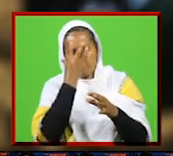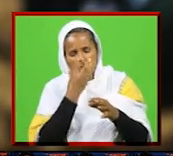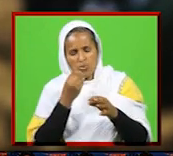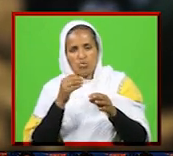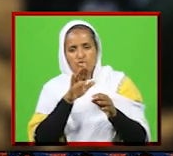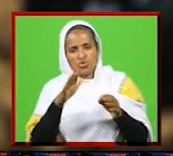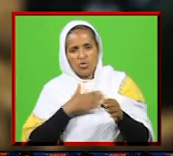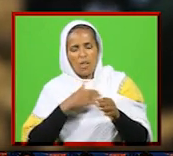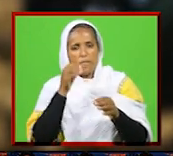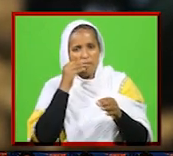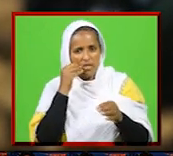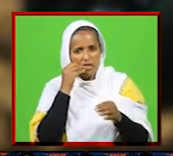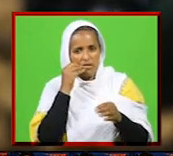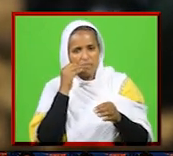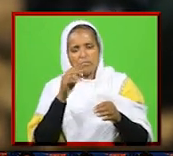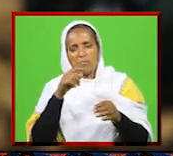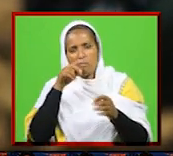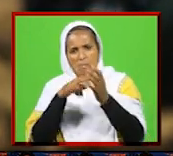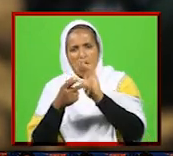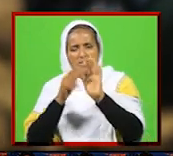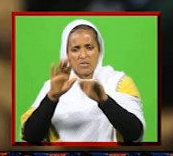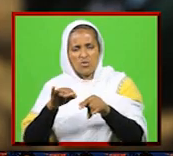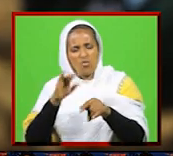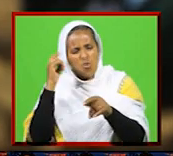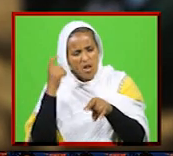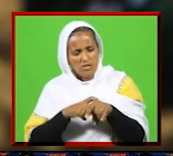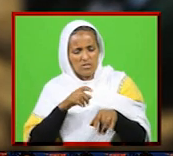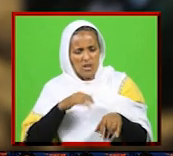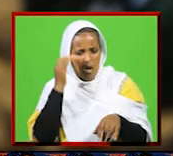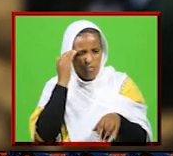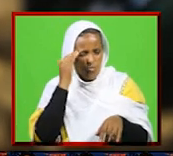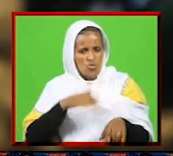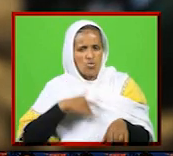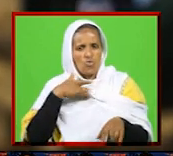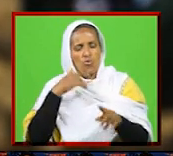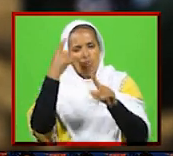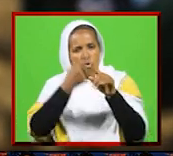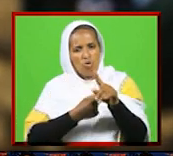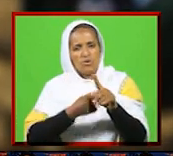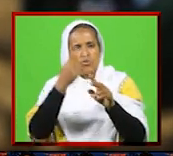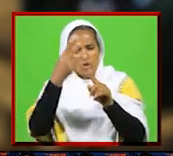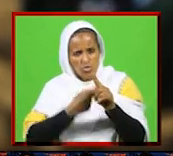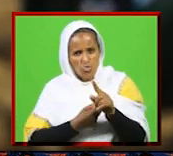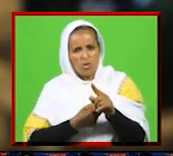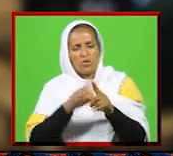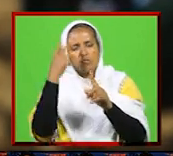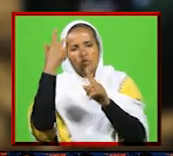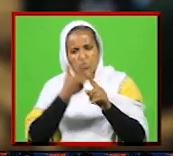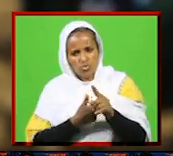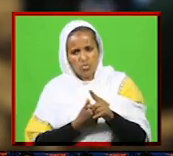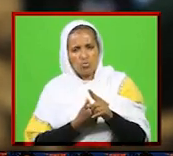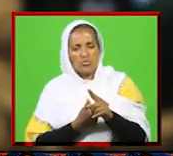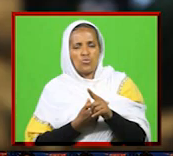ሁልጊዜ በቃ የተኛሁ እንደሆን ልጆችንም ቤቴንም ምን ማለት ቀረ። ዝም ይቆረቁረኛል። ምን ተነስቼ